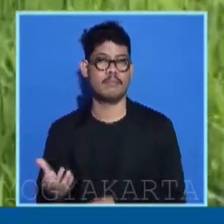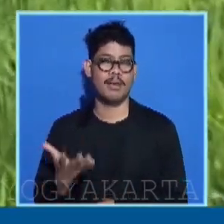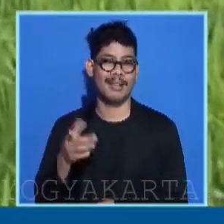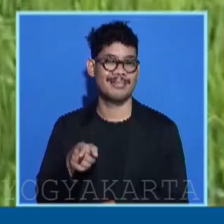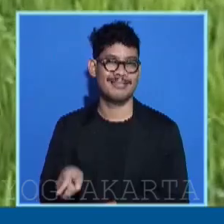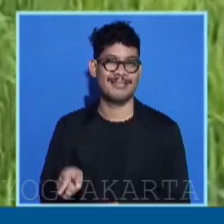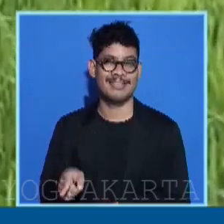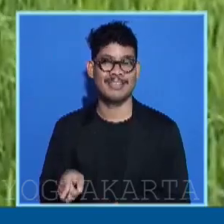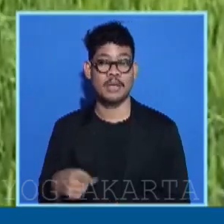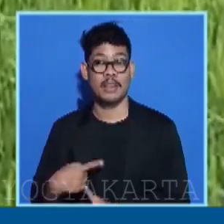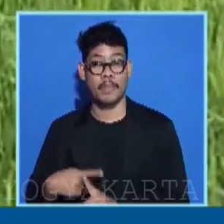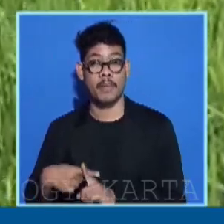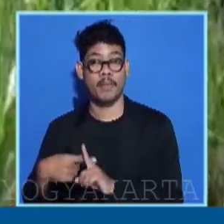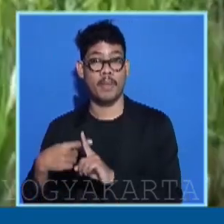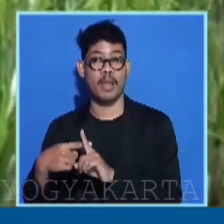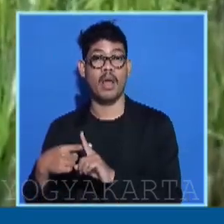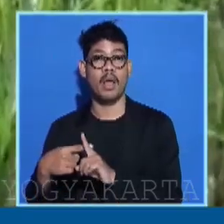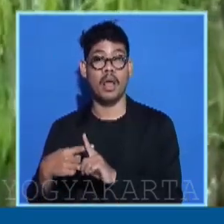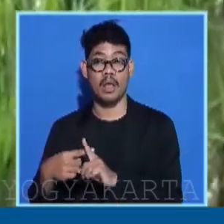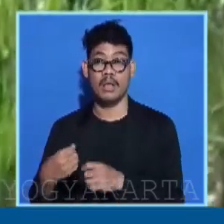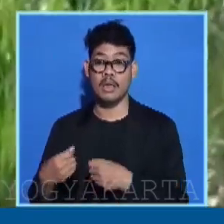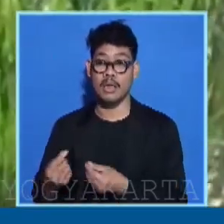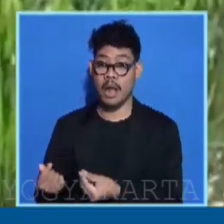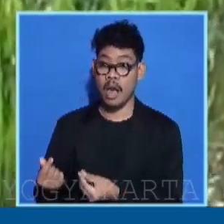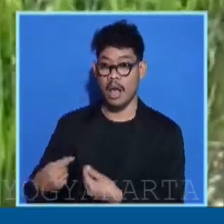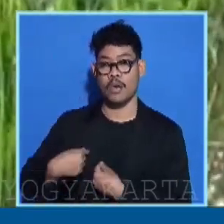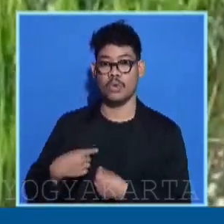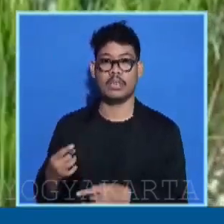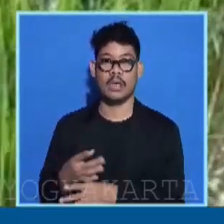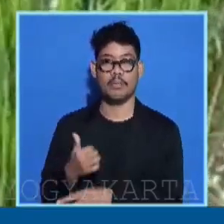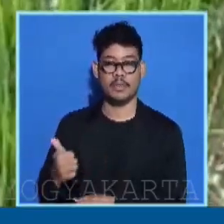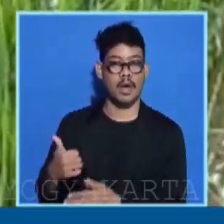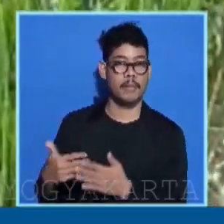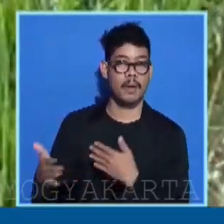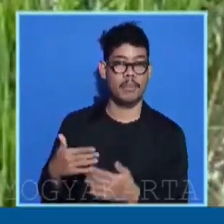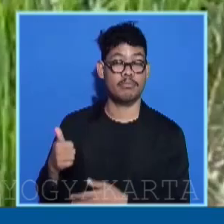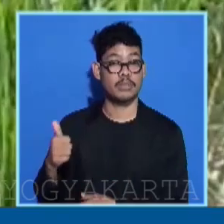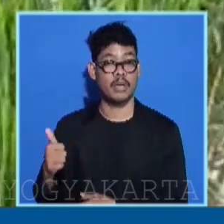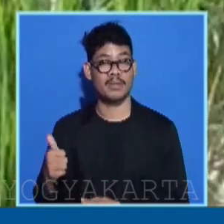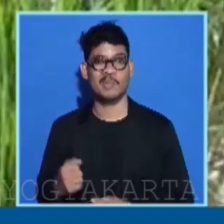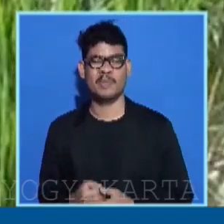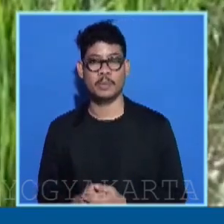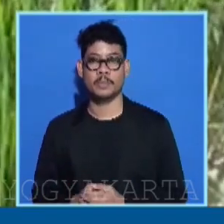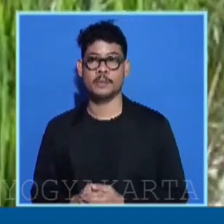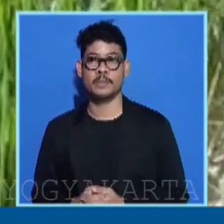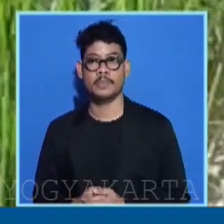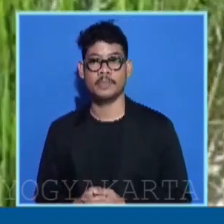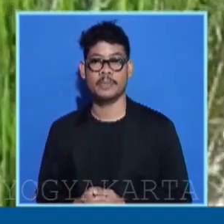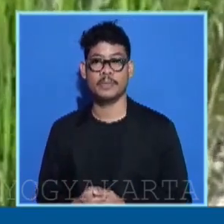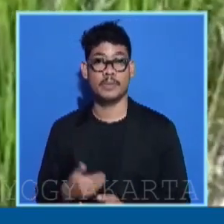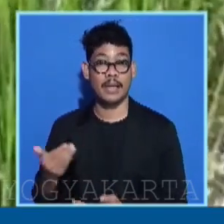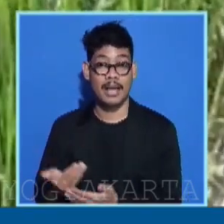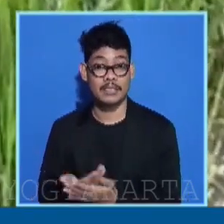kular piambipun nyobiarap lahan gadahanipun War saking Randu kaliagung saking asiling perjanjen kalian